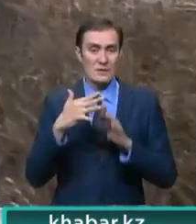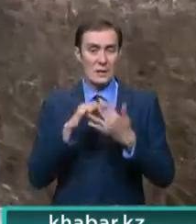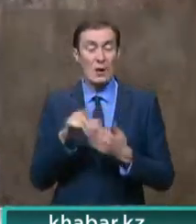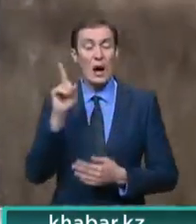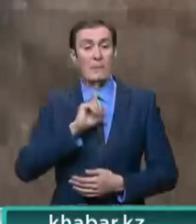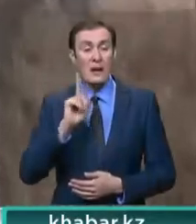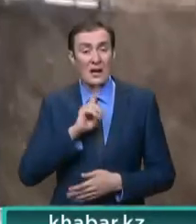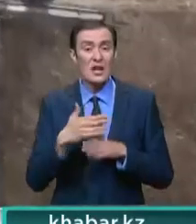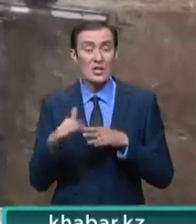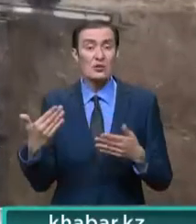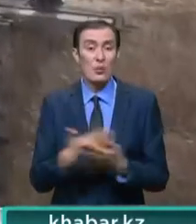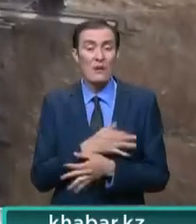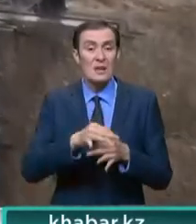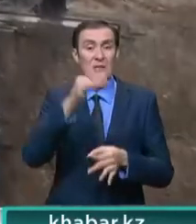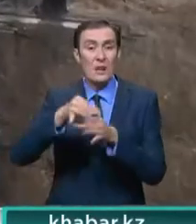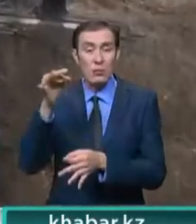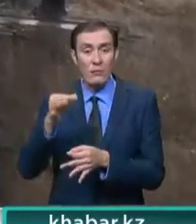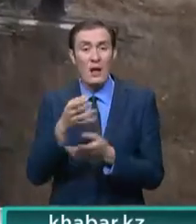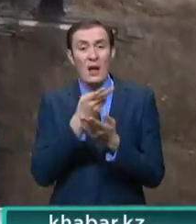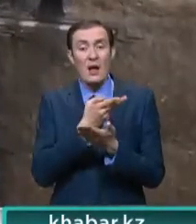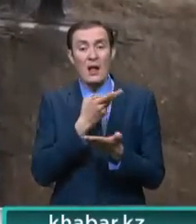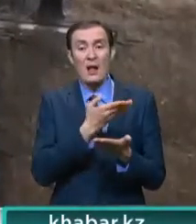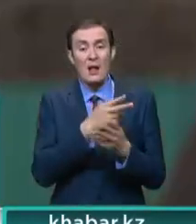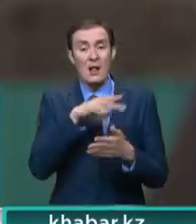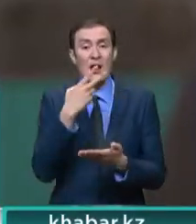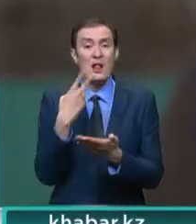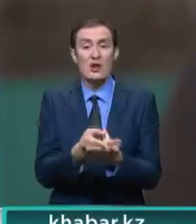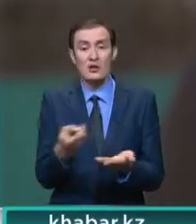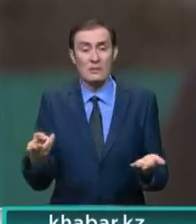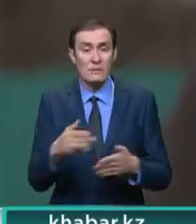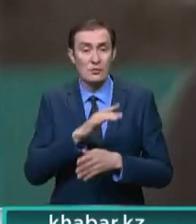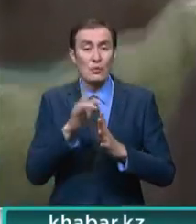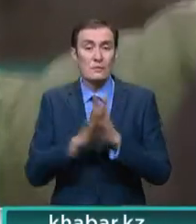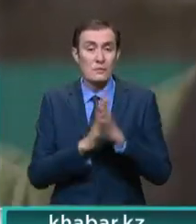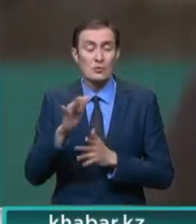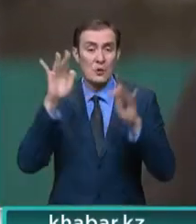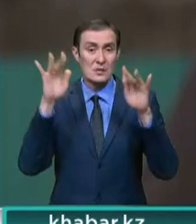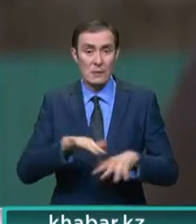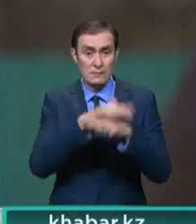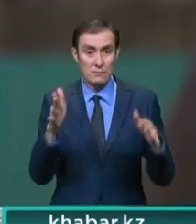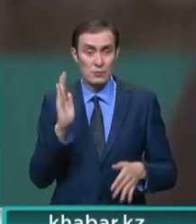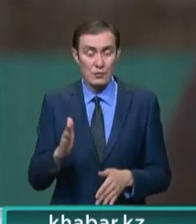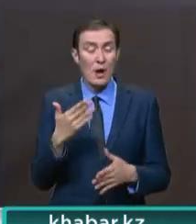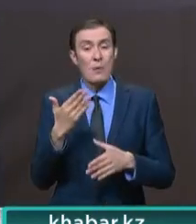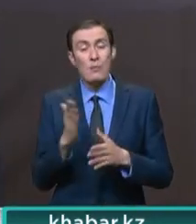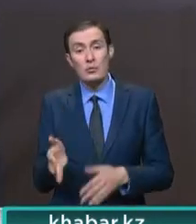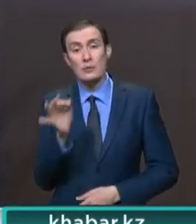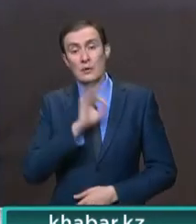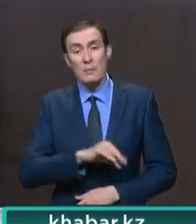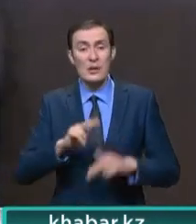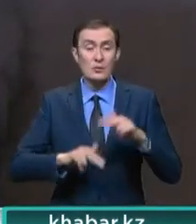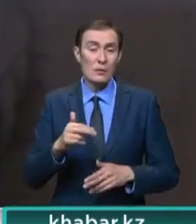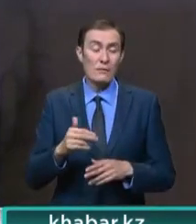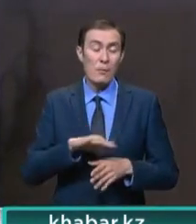пока часть новых столбов лежит вдоль дороги и зарастает травой. Скоро их заметет снегом. Впрочем, помогут ли они даже